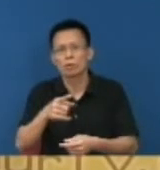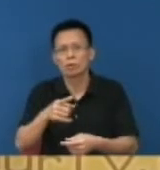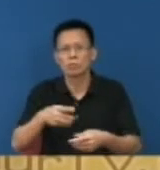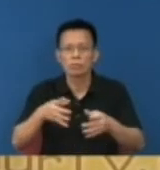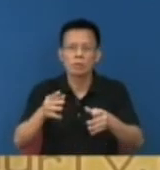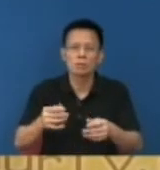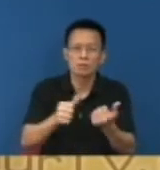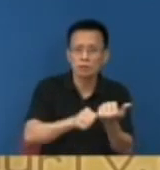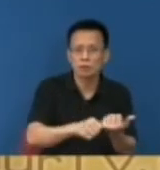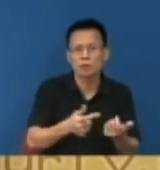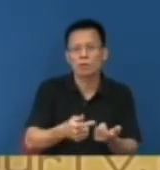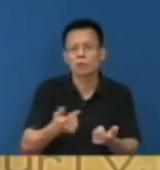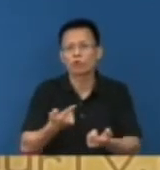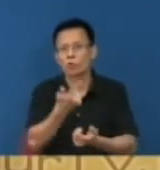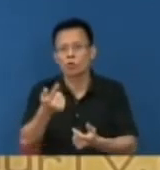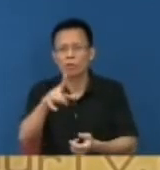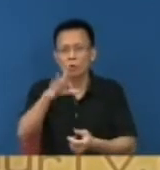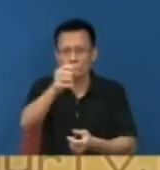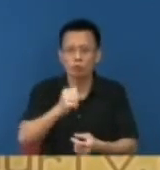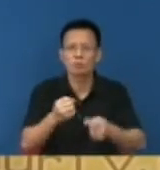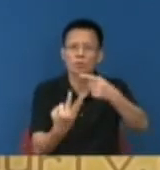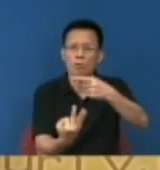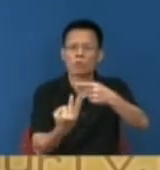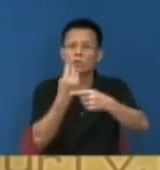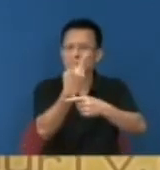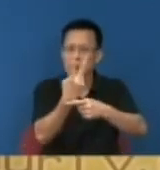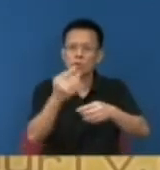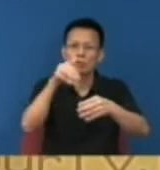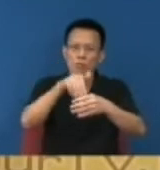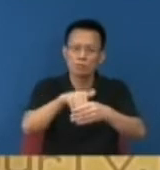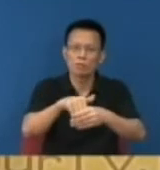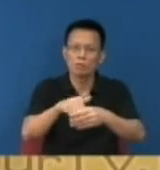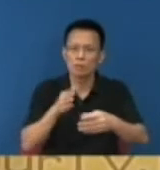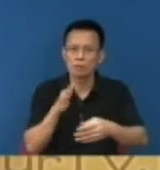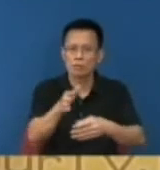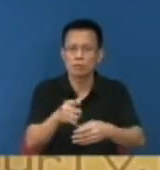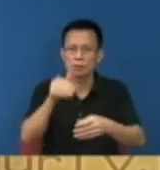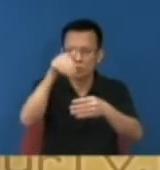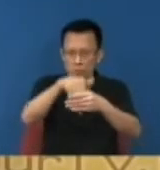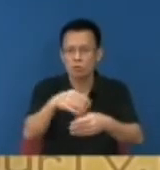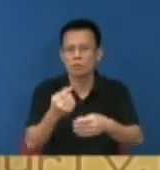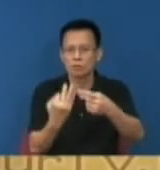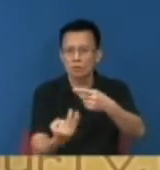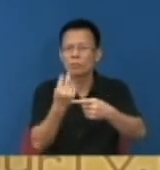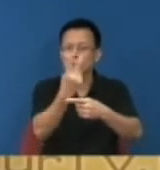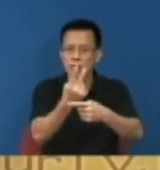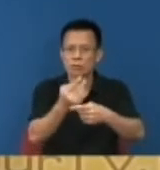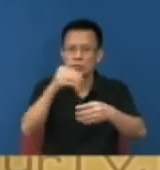是多到有你可以拿到三分二的票，直選的議席有三分二，你可以拿到它，